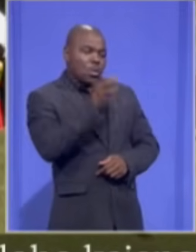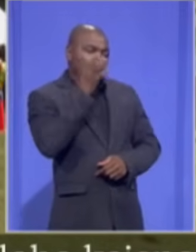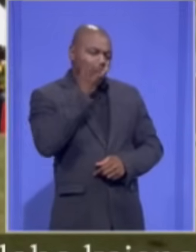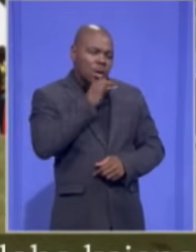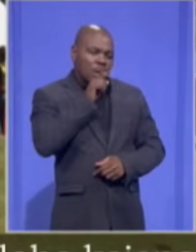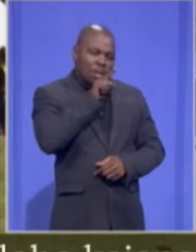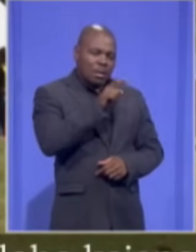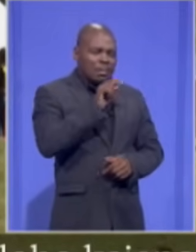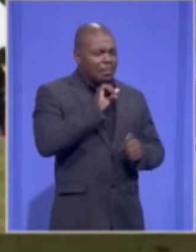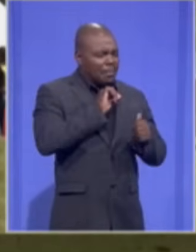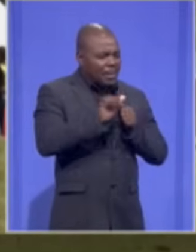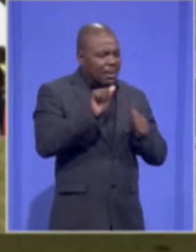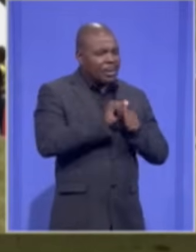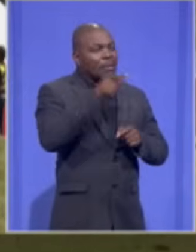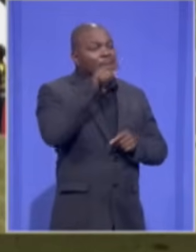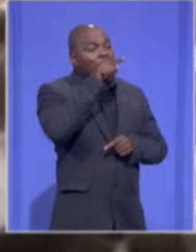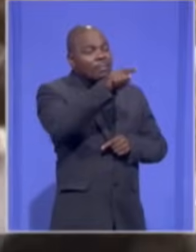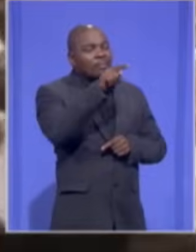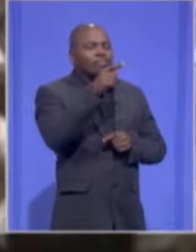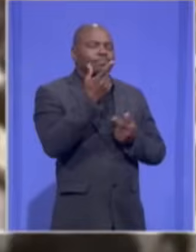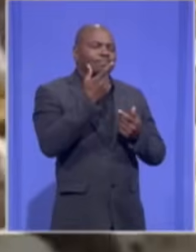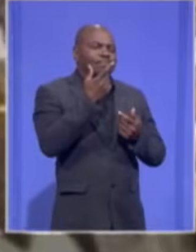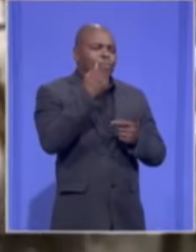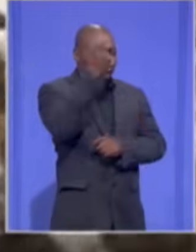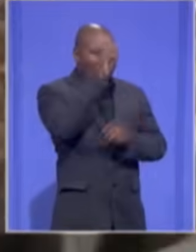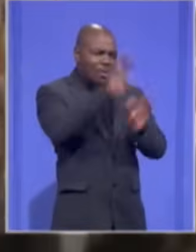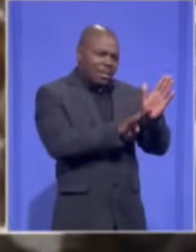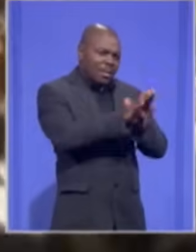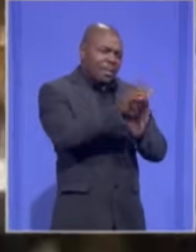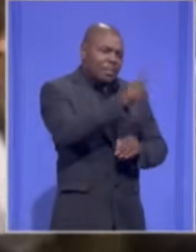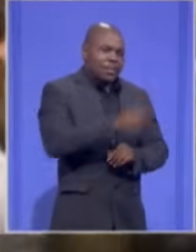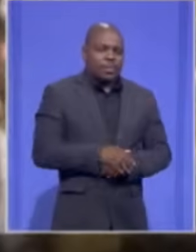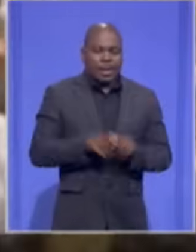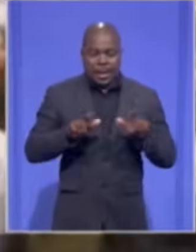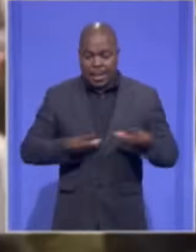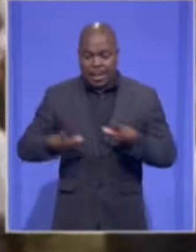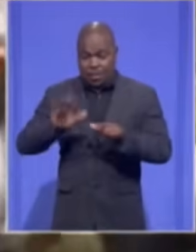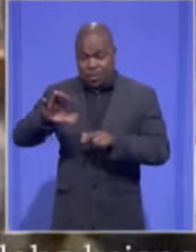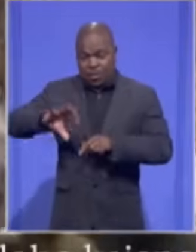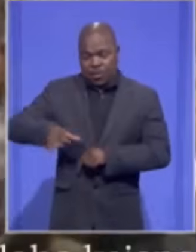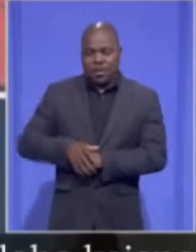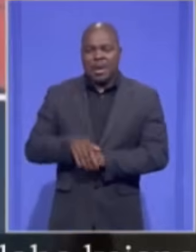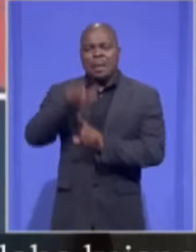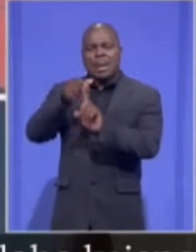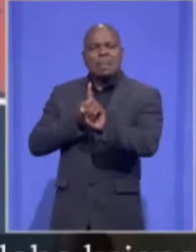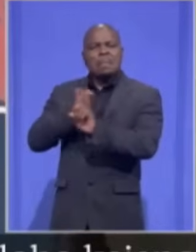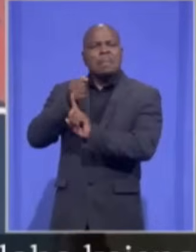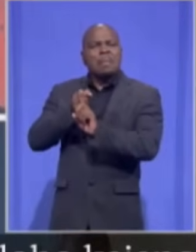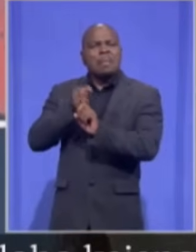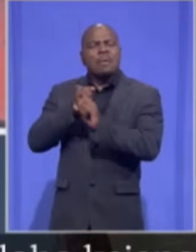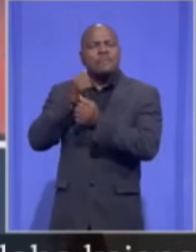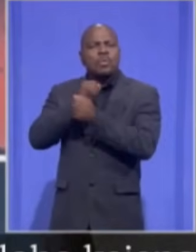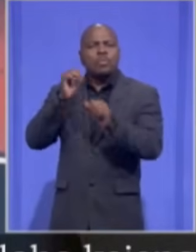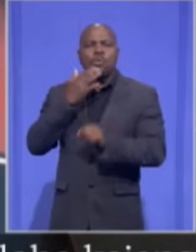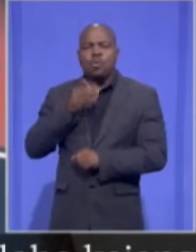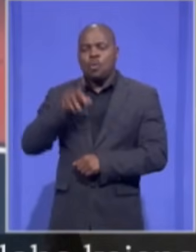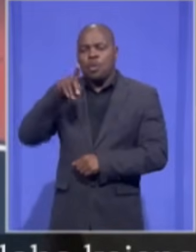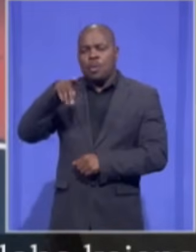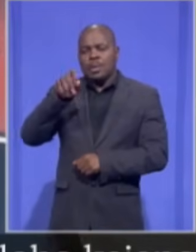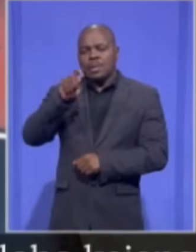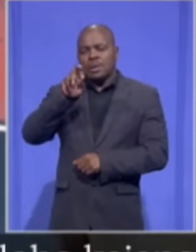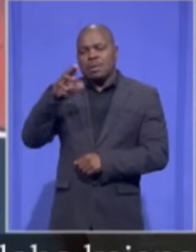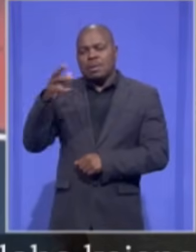tsetela baahing ba metse ya mahaeng. Provinseng ya Limpopo mohale wa ntwa ya tokoloho le demokrasi Peter Nchabeleng o